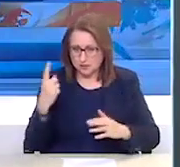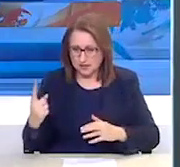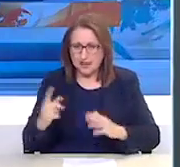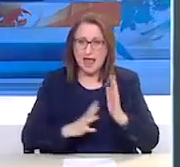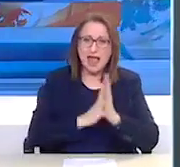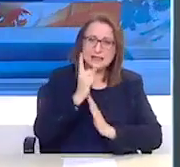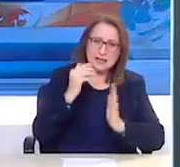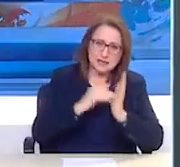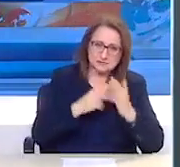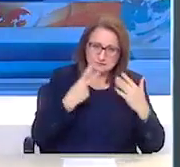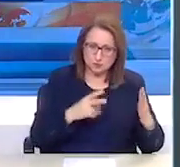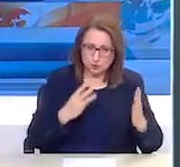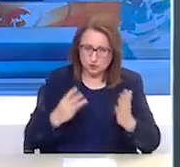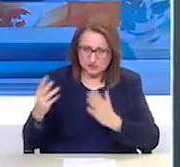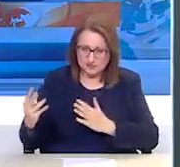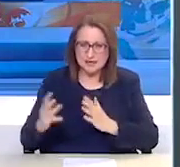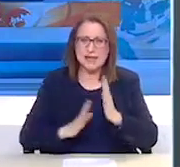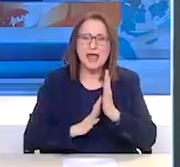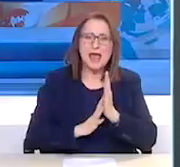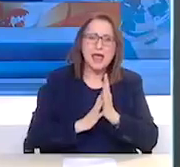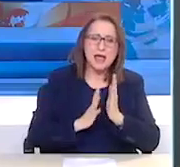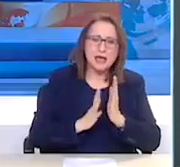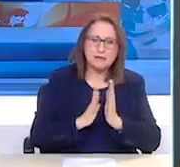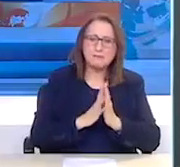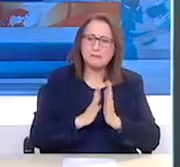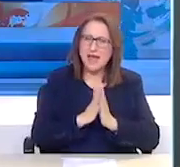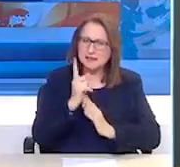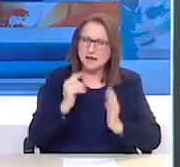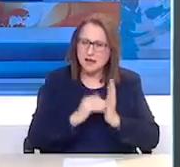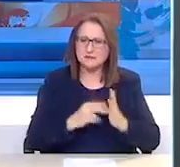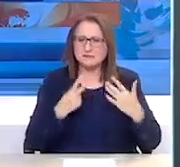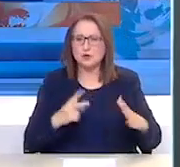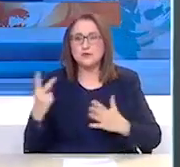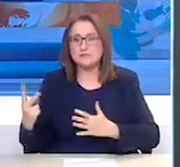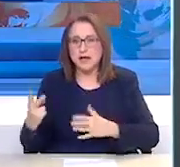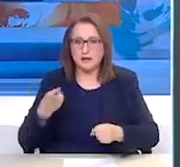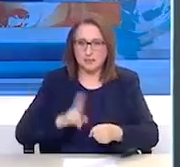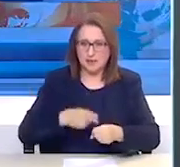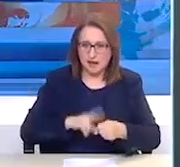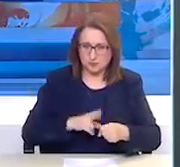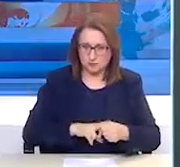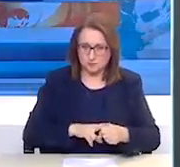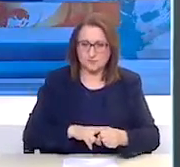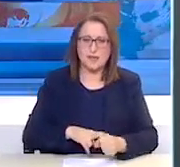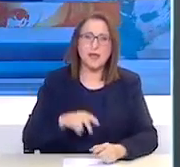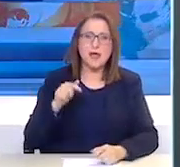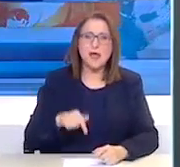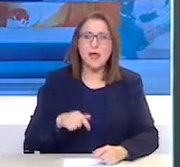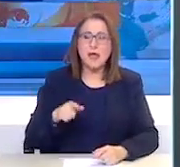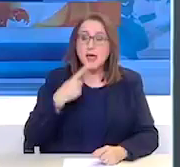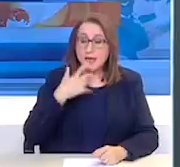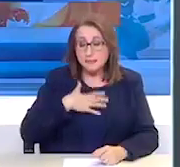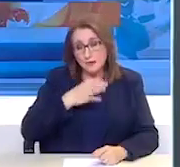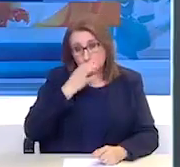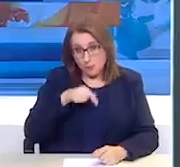11.744 και 6.507 θανάτους αντίστοιχα. Θα ήθελα να εξηγήσω πως δεν λέω αυτά τα νούμερα να σας φοβήσω, αλλά